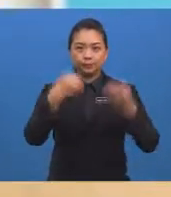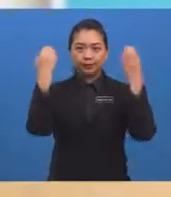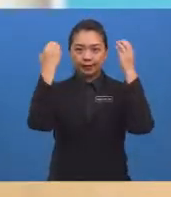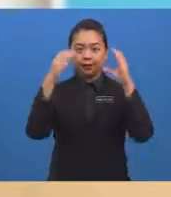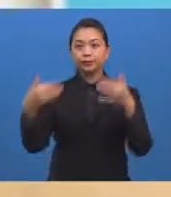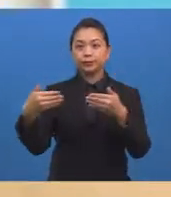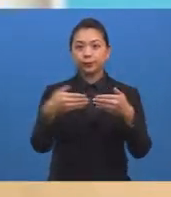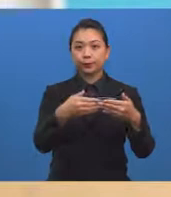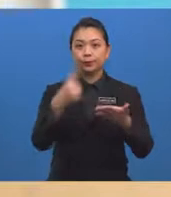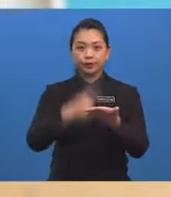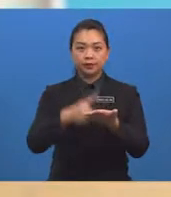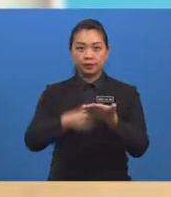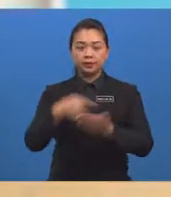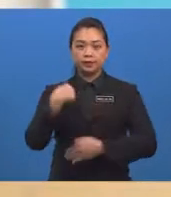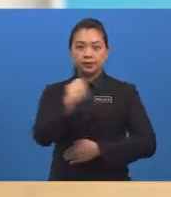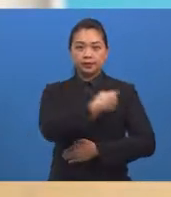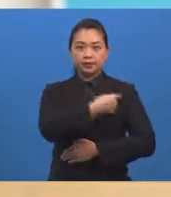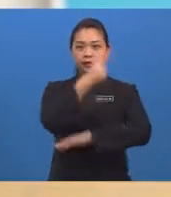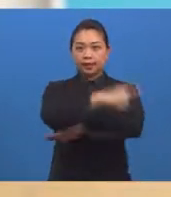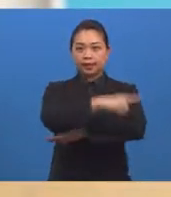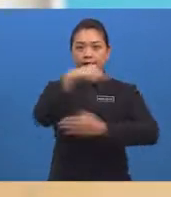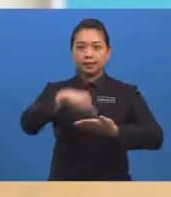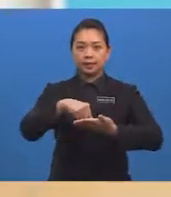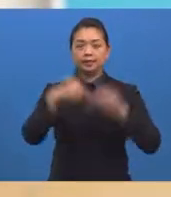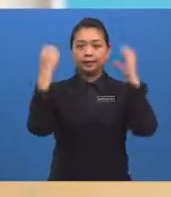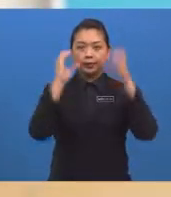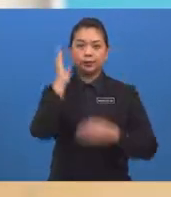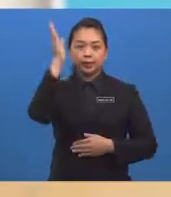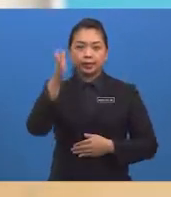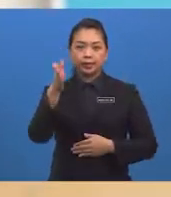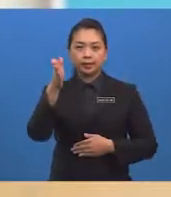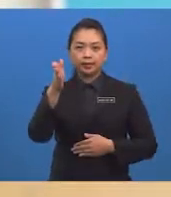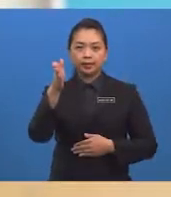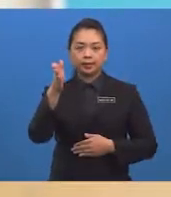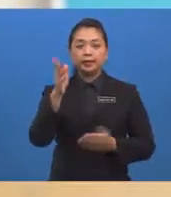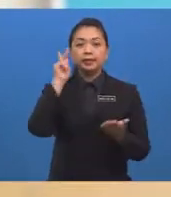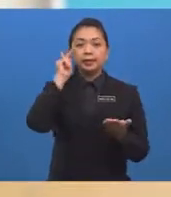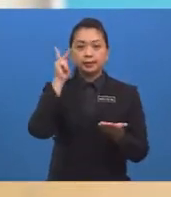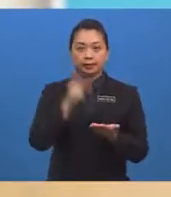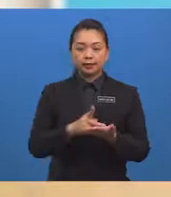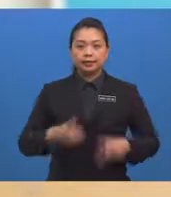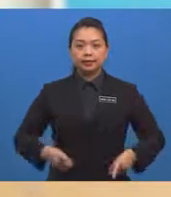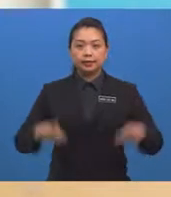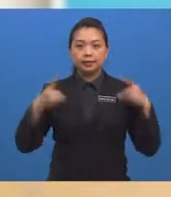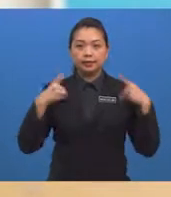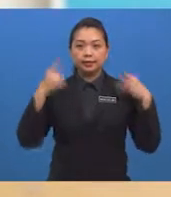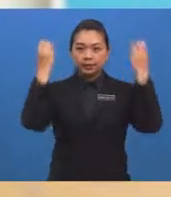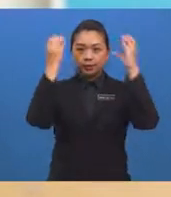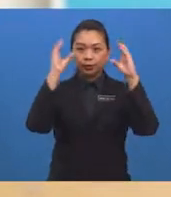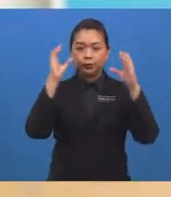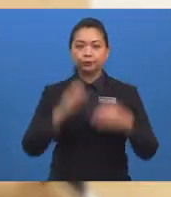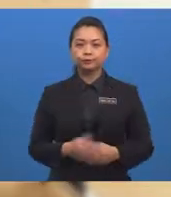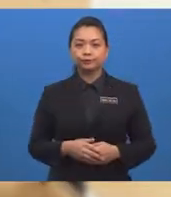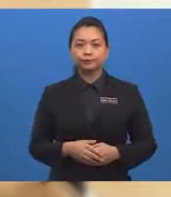meneruskan perbincangan kita pada hari ini, cikgu akan memperkenalkan diri cikgu.